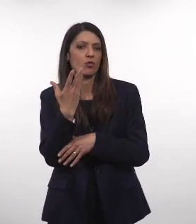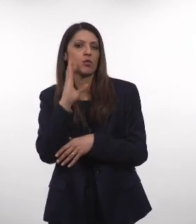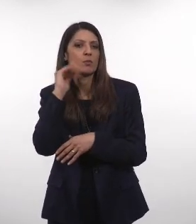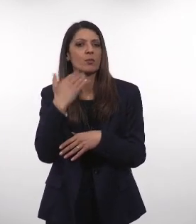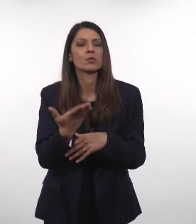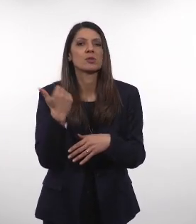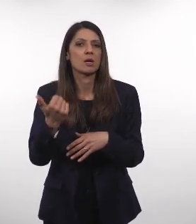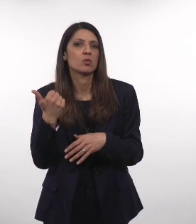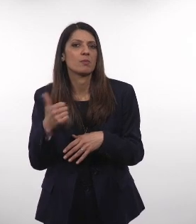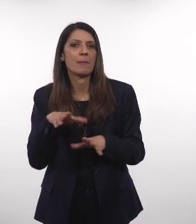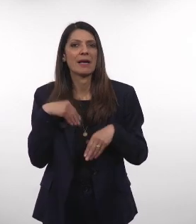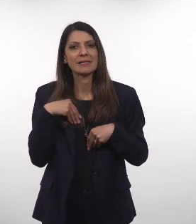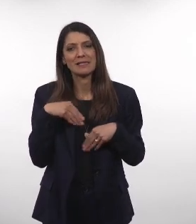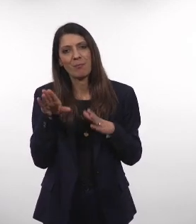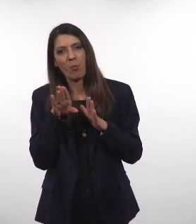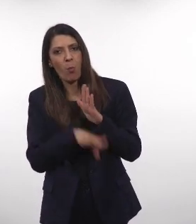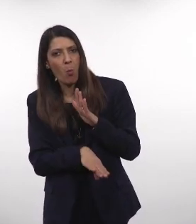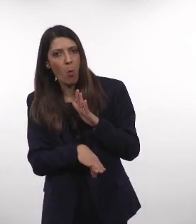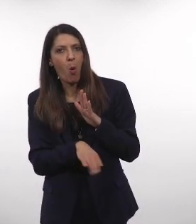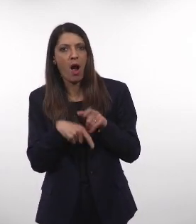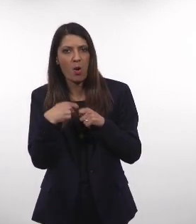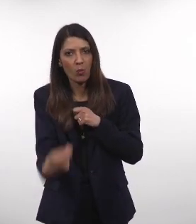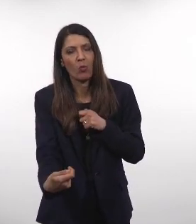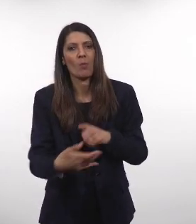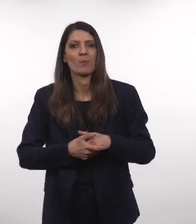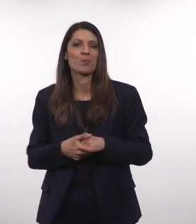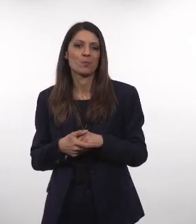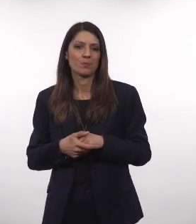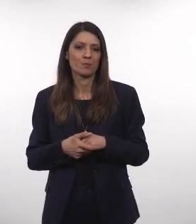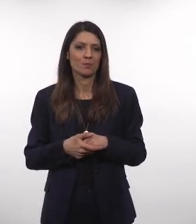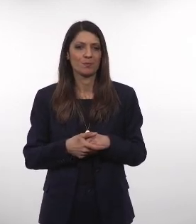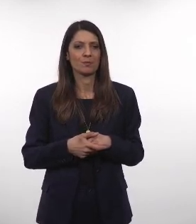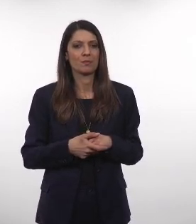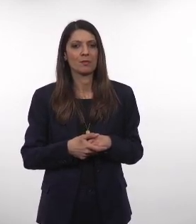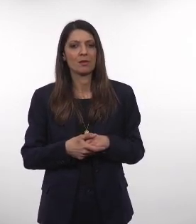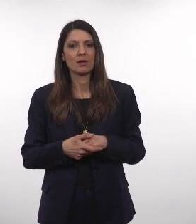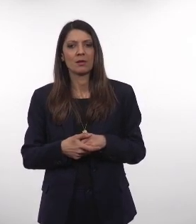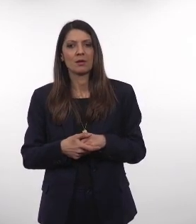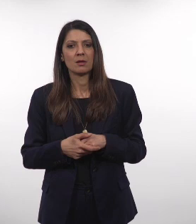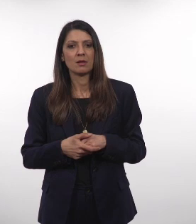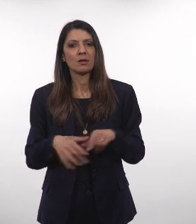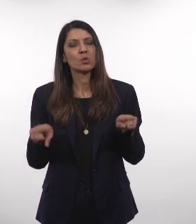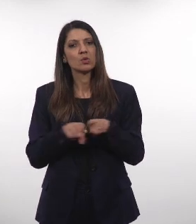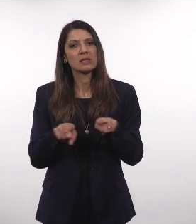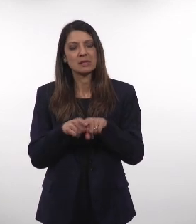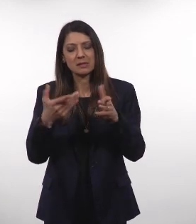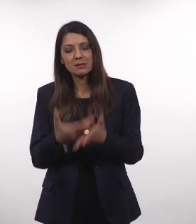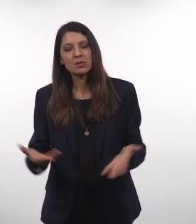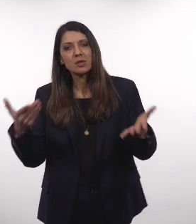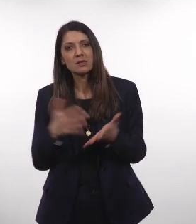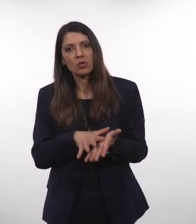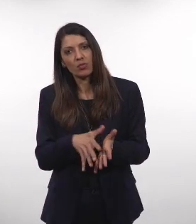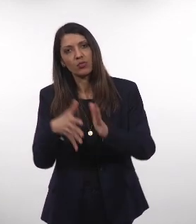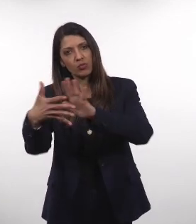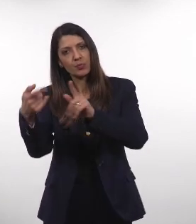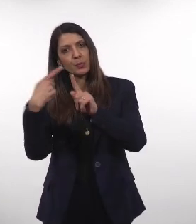qu'il tolère les étapes moins longtemps que ce qui avait été travaillé précédemment. Compte tenu de cette évolution